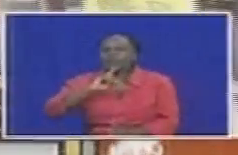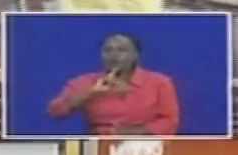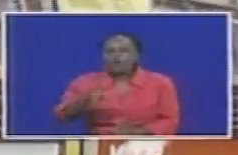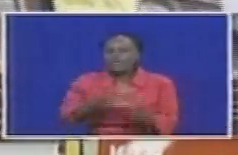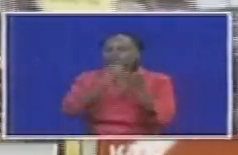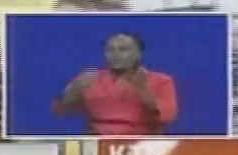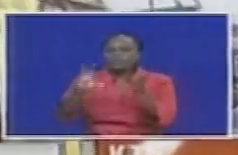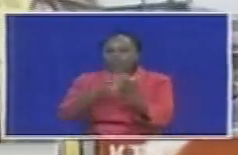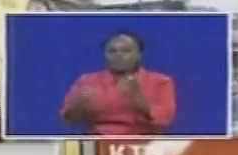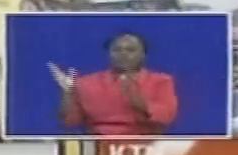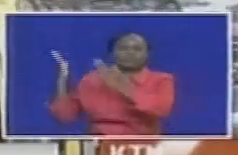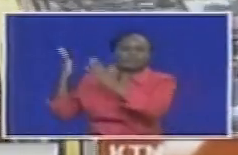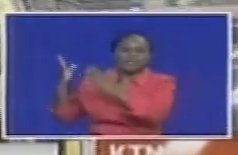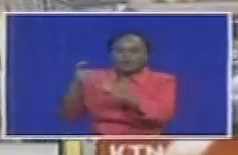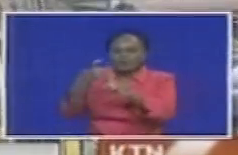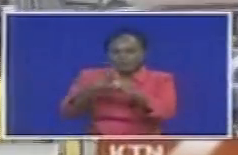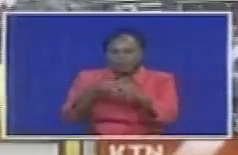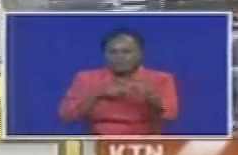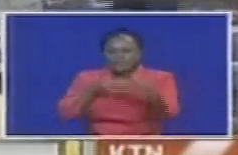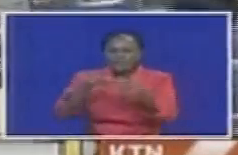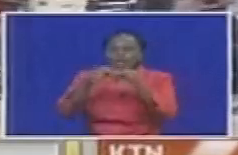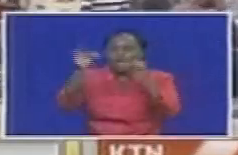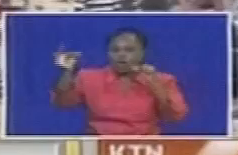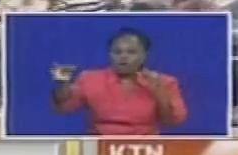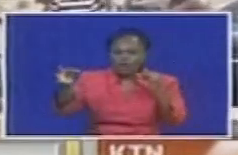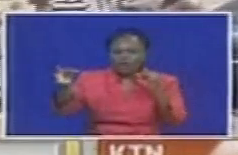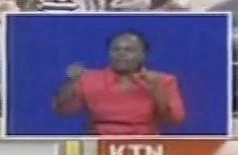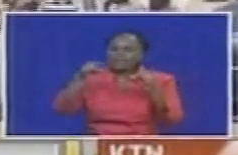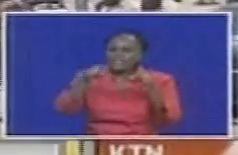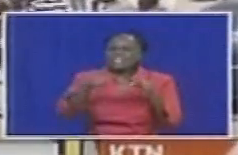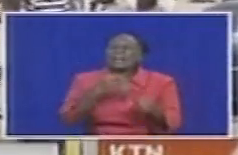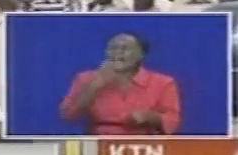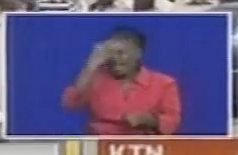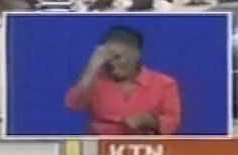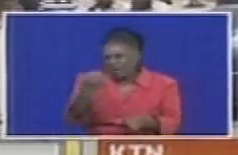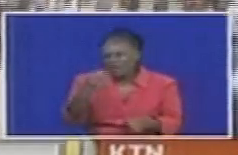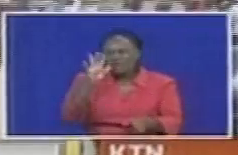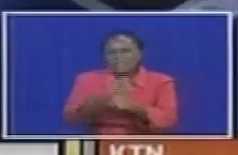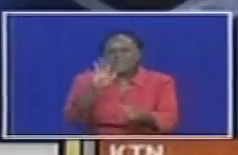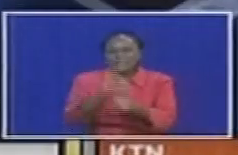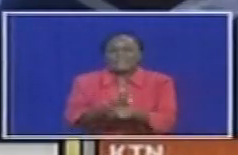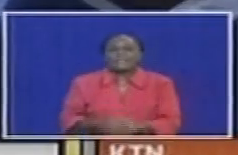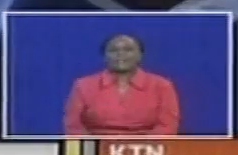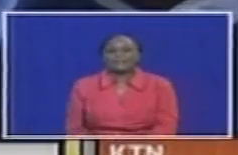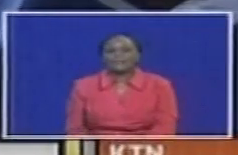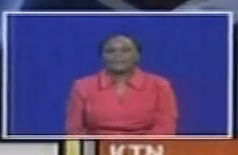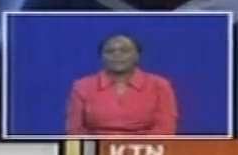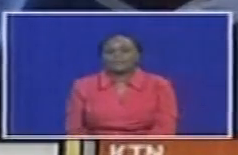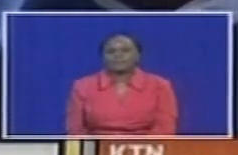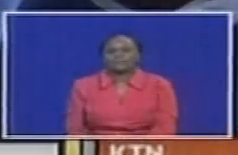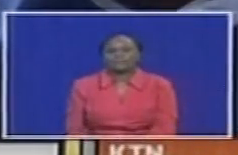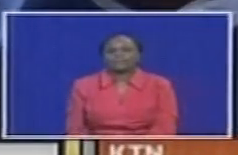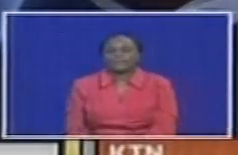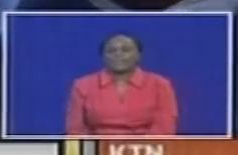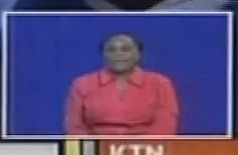za kubebea mizigo kwa magari yanayosafiri mwendo mrefu ziliwakera wengi waliotoa hisia zao mseto. Keri ikue size